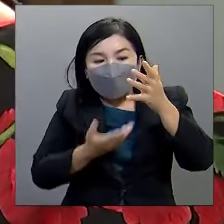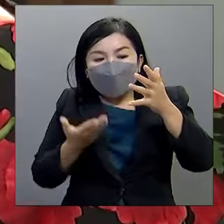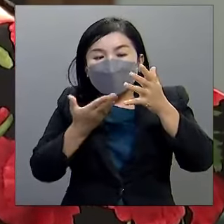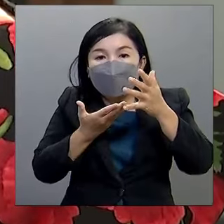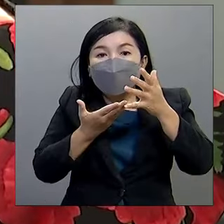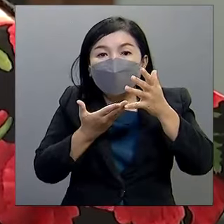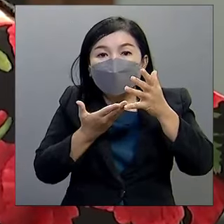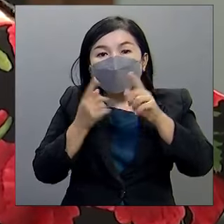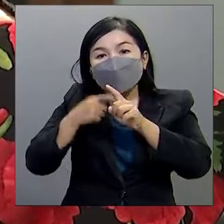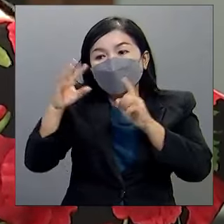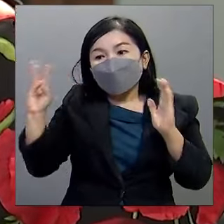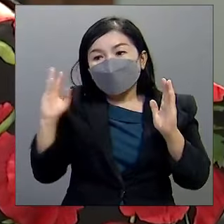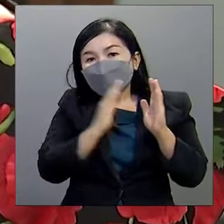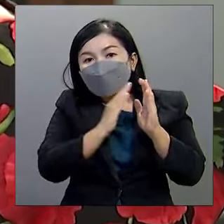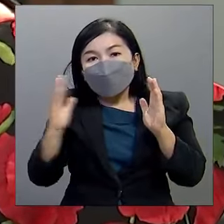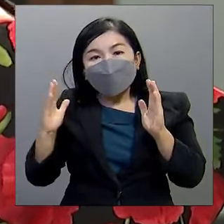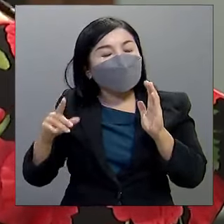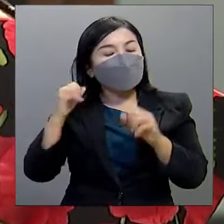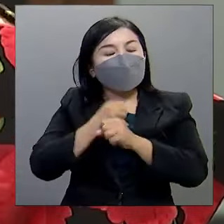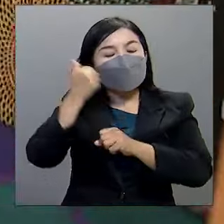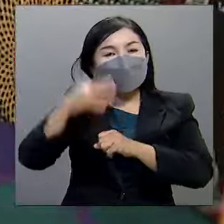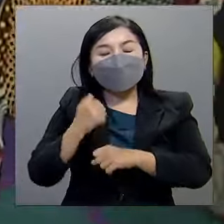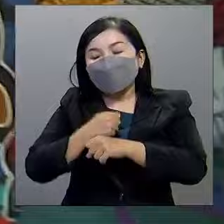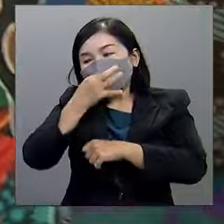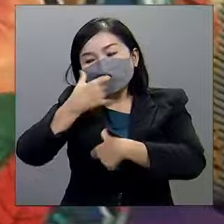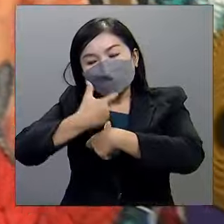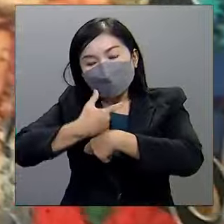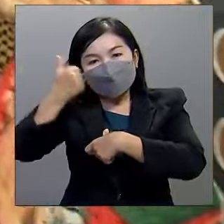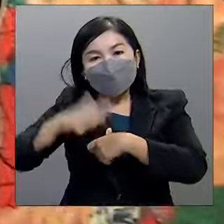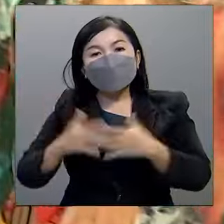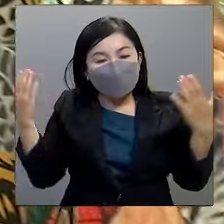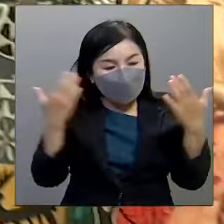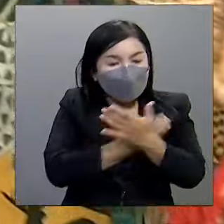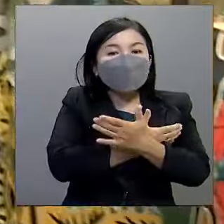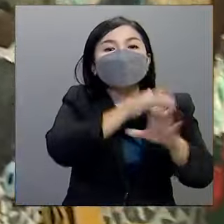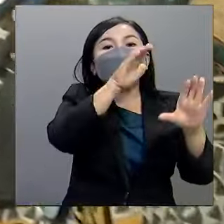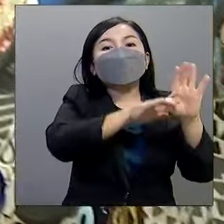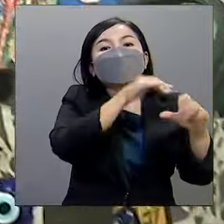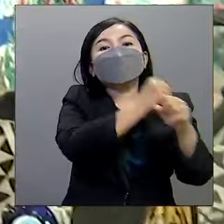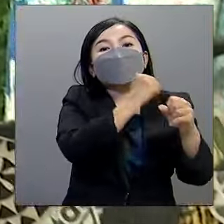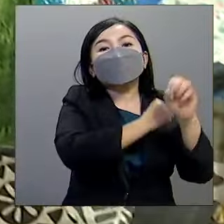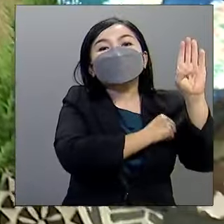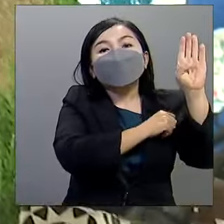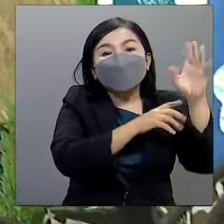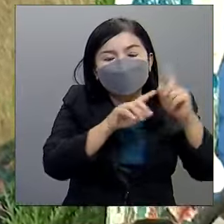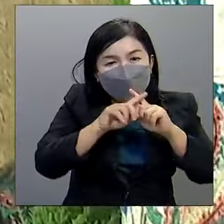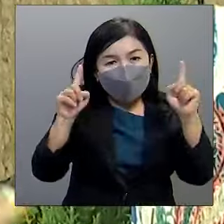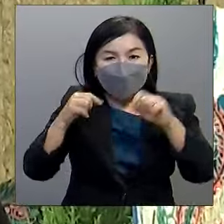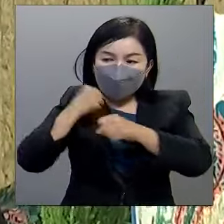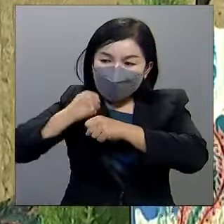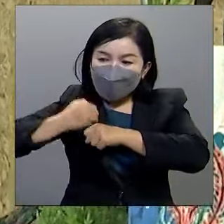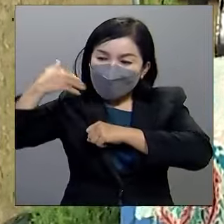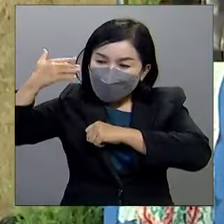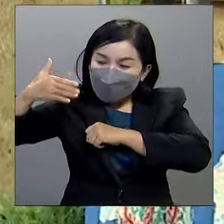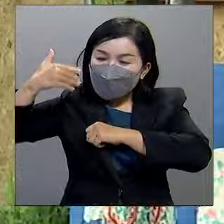วลาตัวเอง6เดือนถ้าเกิดแบบมันไม่รอดมันทำเป็นอาชีพไม่ได้เราก็คงต้องกลับไปทำงานประจำแหละแต่ว่าด้วยความที่แบบพอทำไปแล้วอะค่ะ